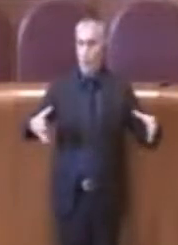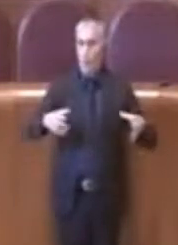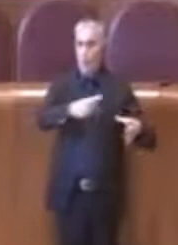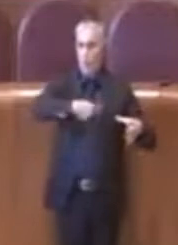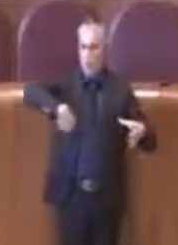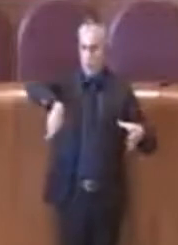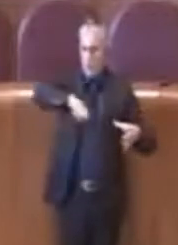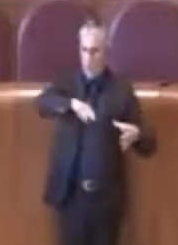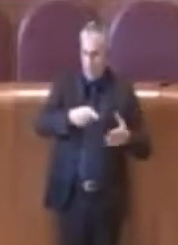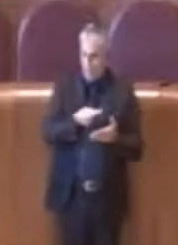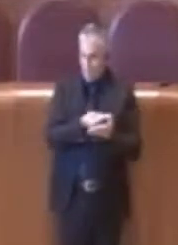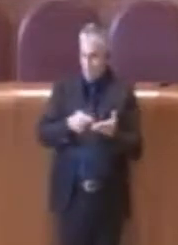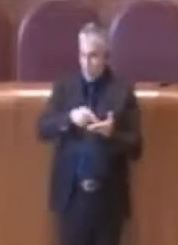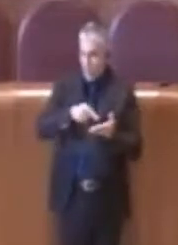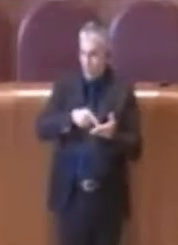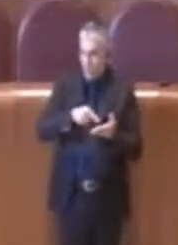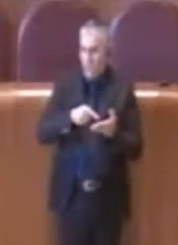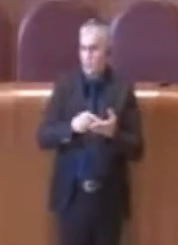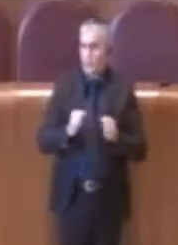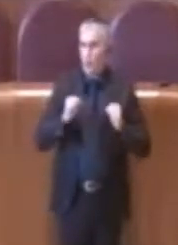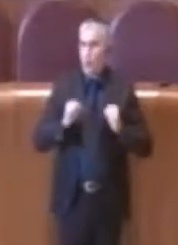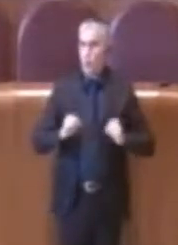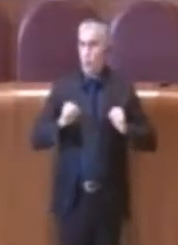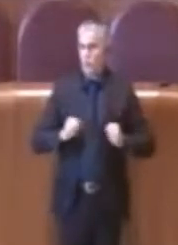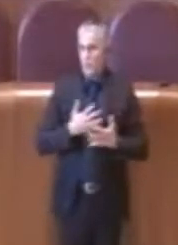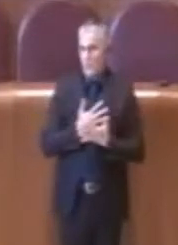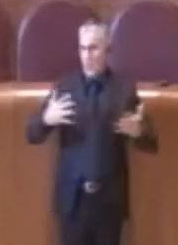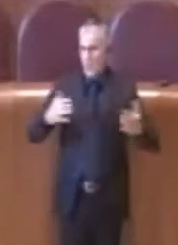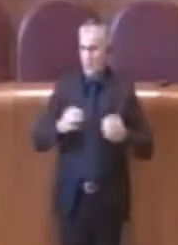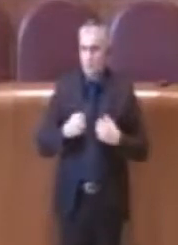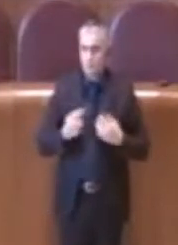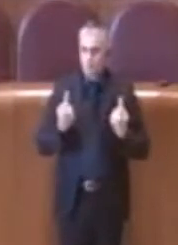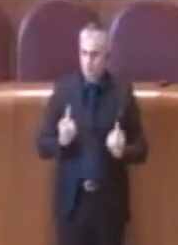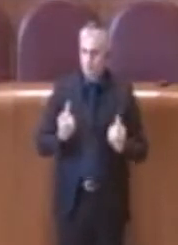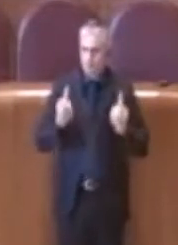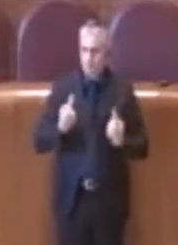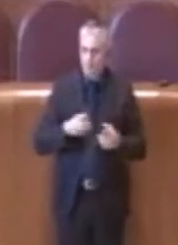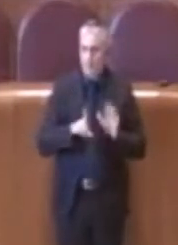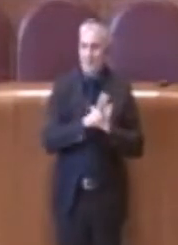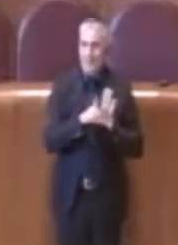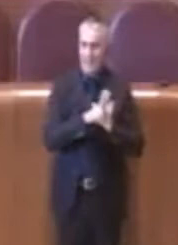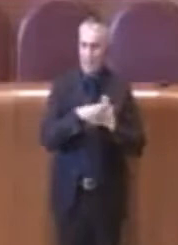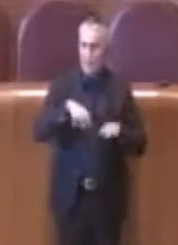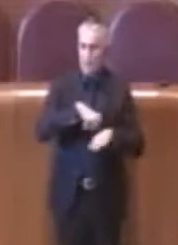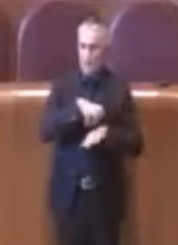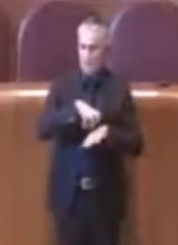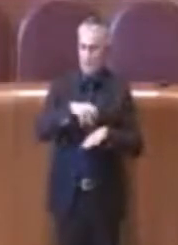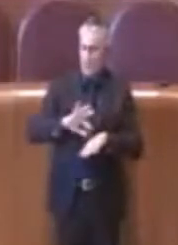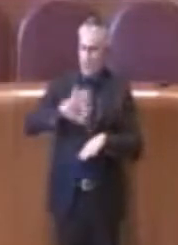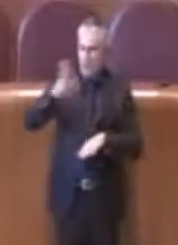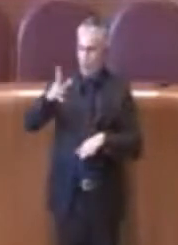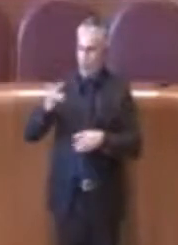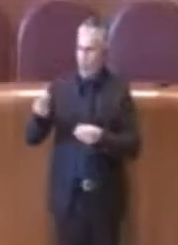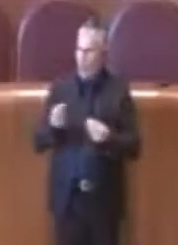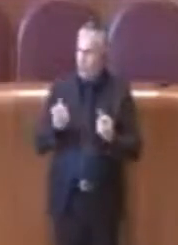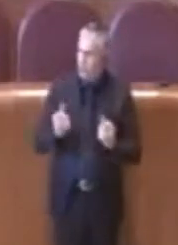opportunità. Si era in attesa di un ulteriore decreto, un decreto ministeriale che definisse appunto le